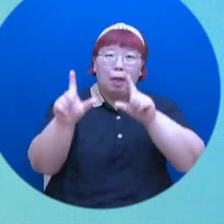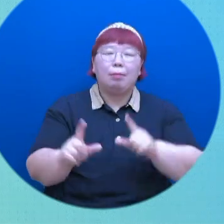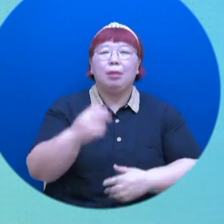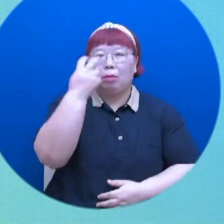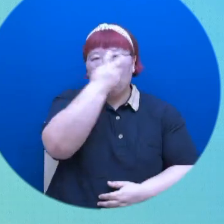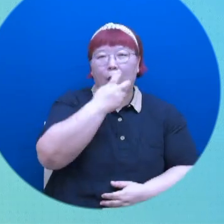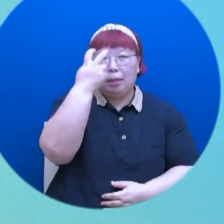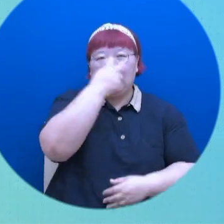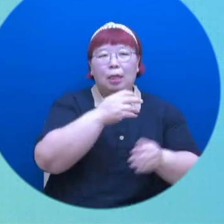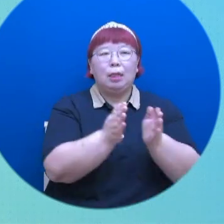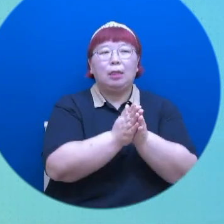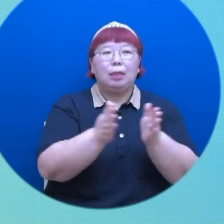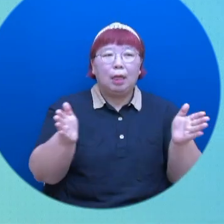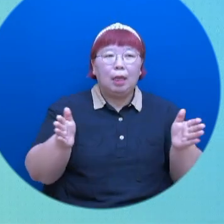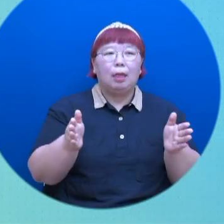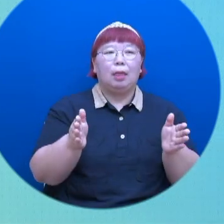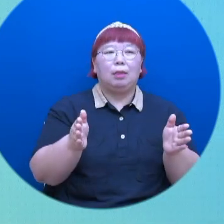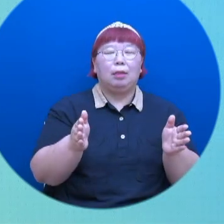관찰하기 시작합니다.